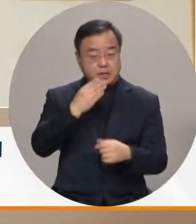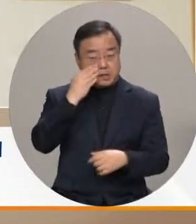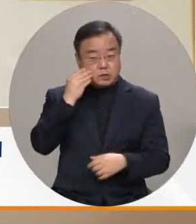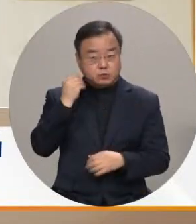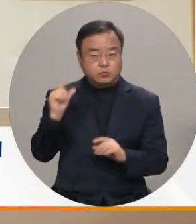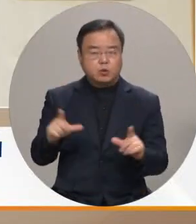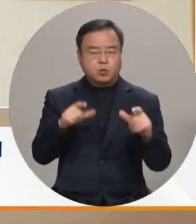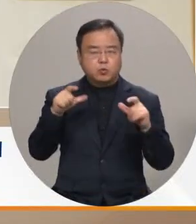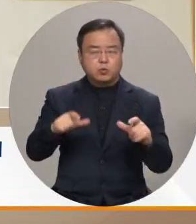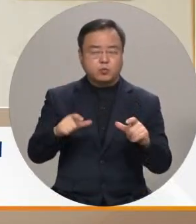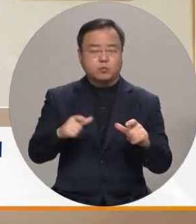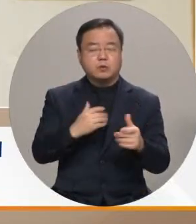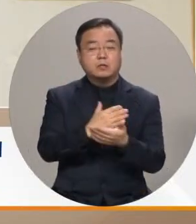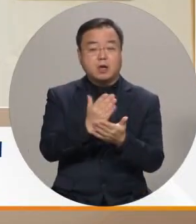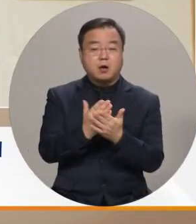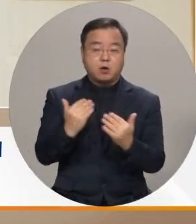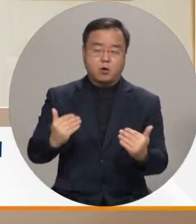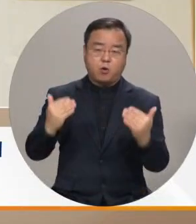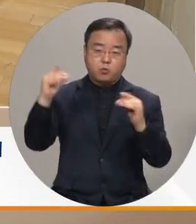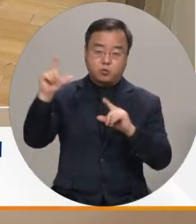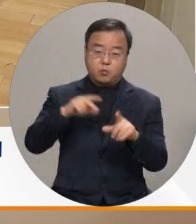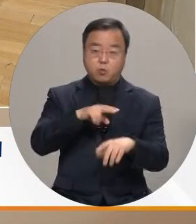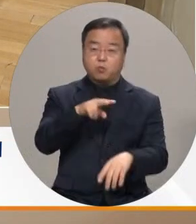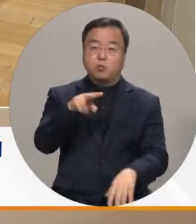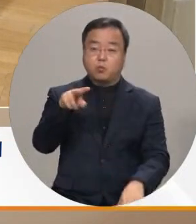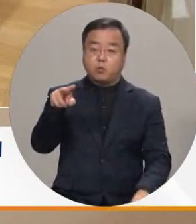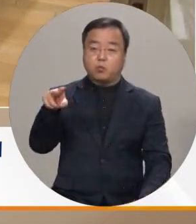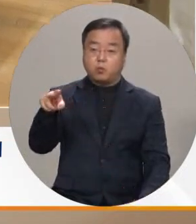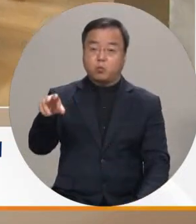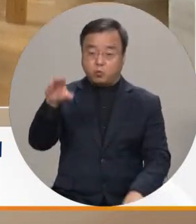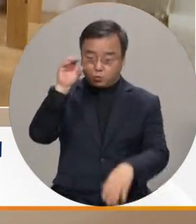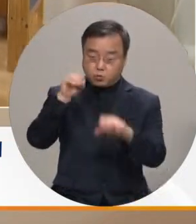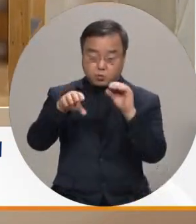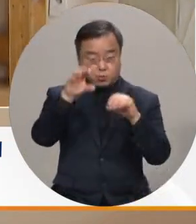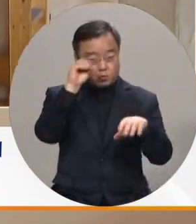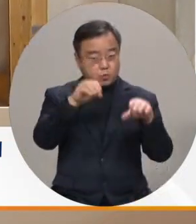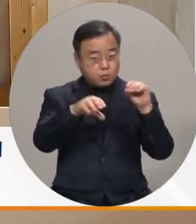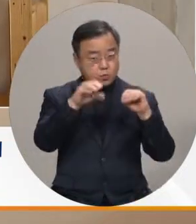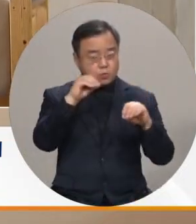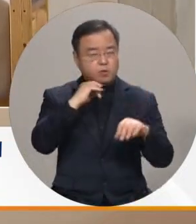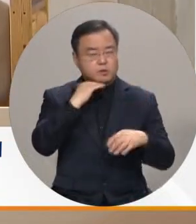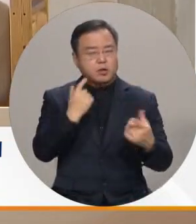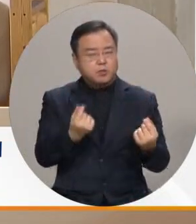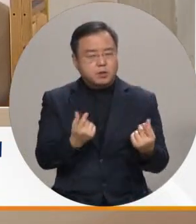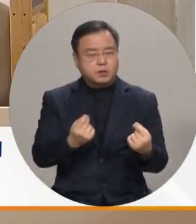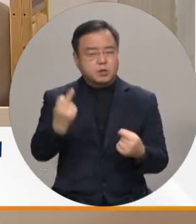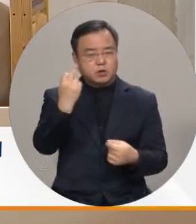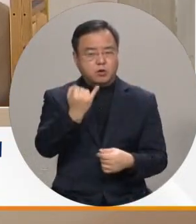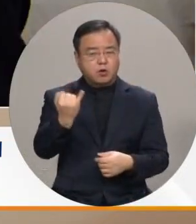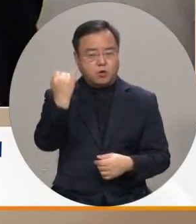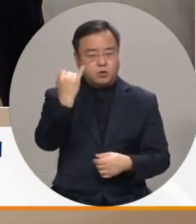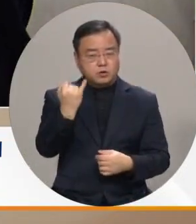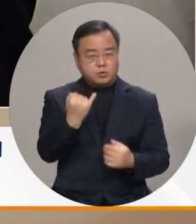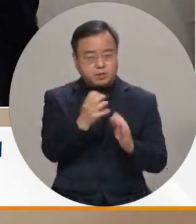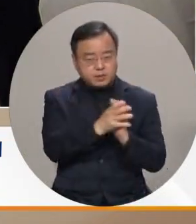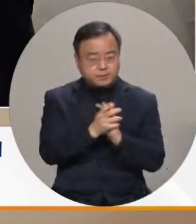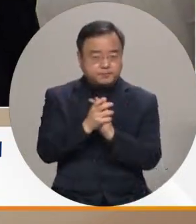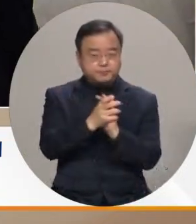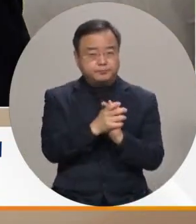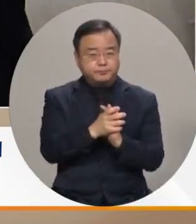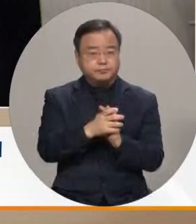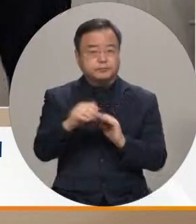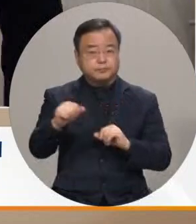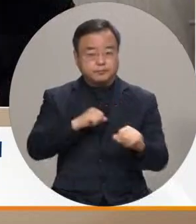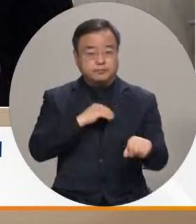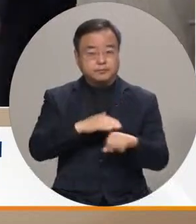다양한 어른들의 다양한 모습을 보고 자라고 또 다양한 또래 형 언니와 어울리는 요런 것이 이제 마을의